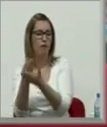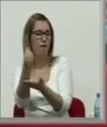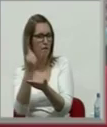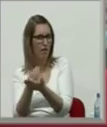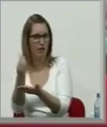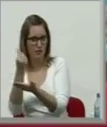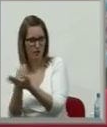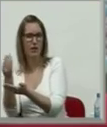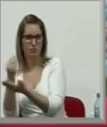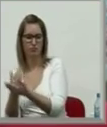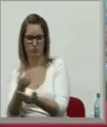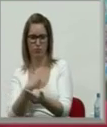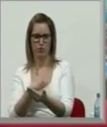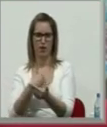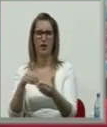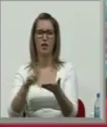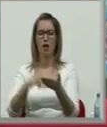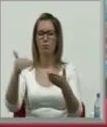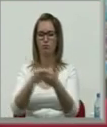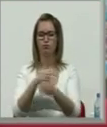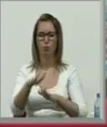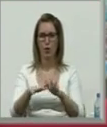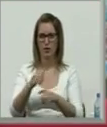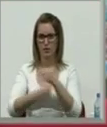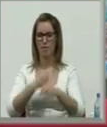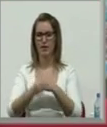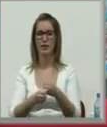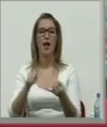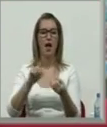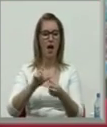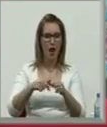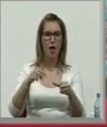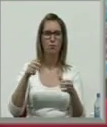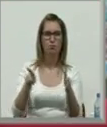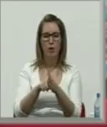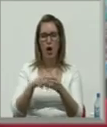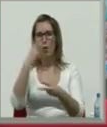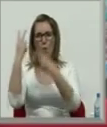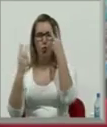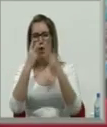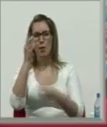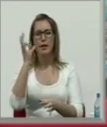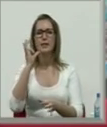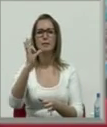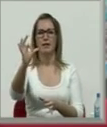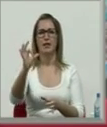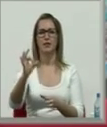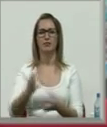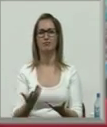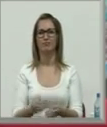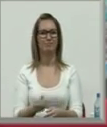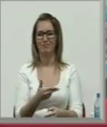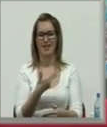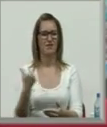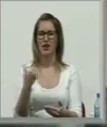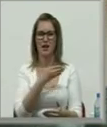dofinansowania tworzenia nowych miejsc pracy. Z drugiej strony poszukują specjalistów. Często to blokuje ich rozwój, bo nie mają ludzi do pracy.